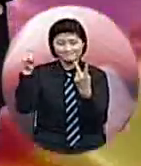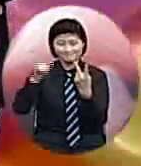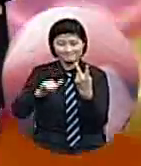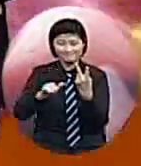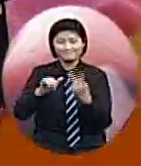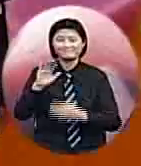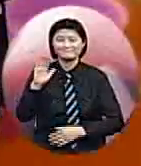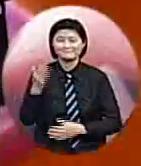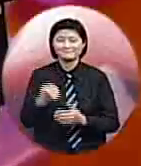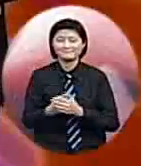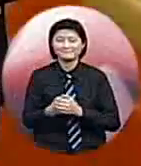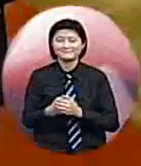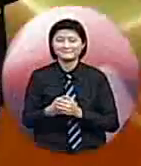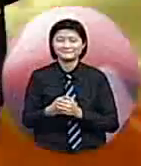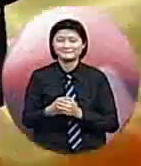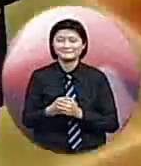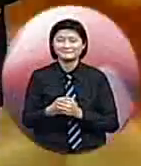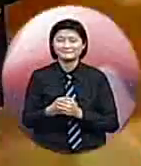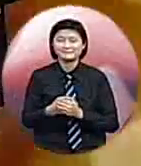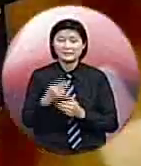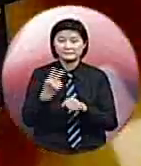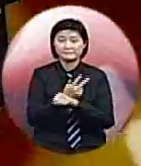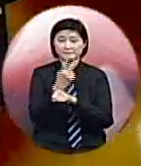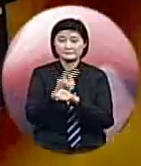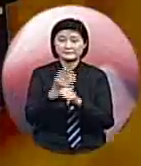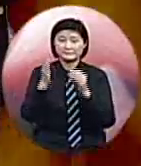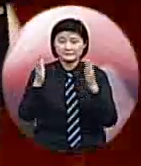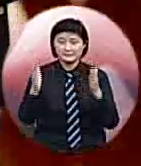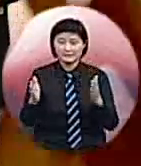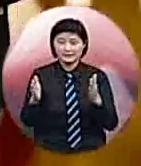넣으시면 되겠습니다. 자, 100분간